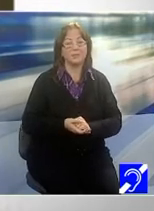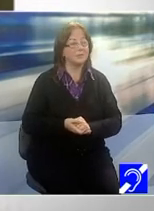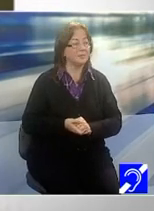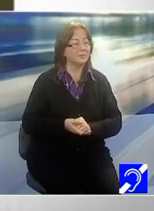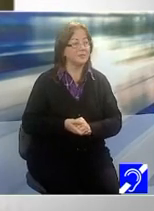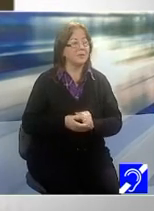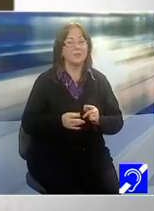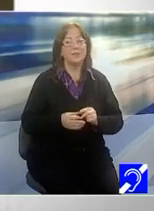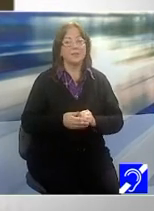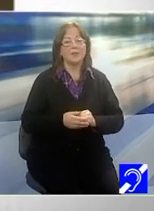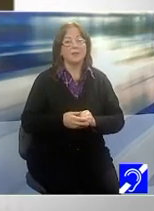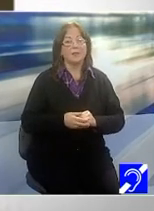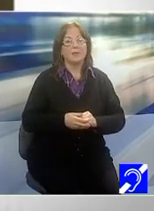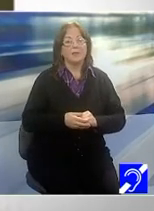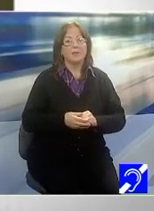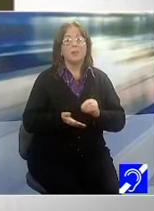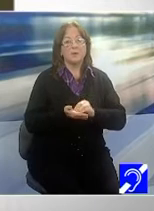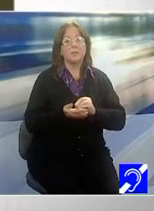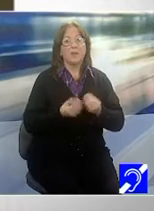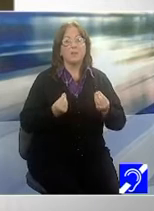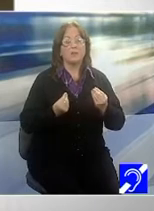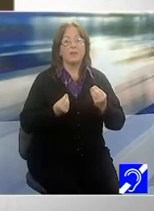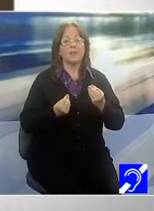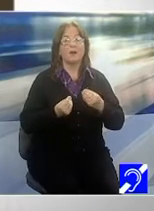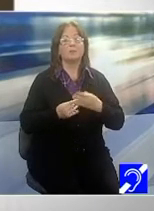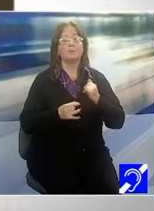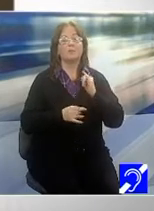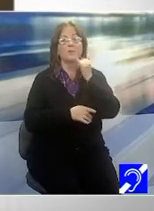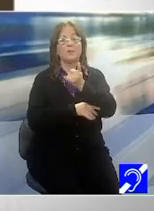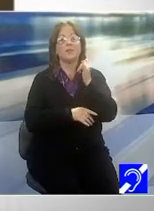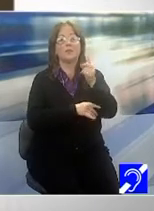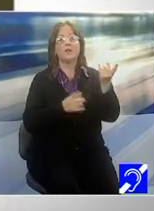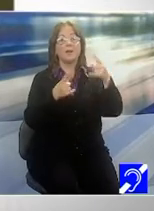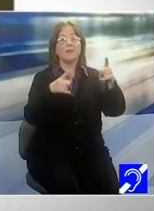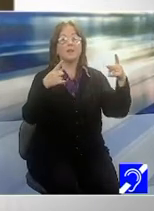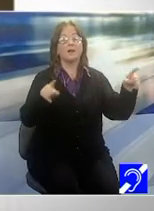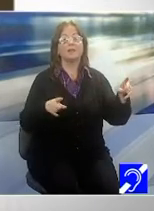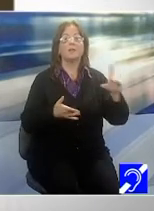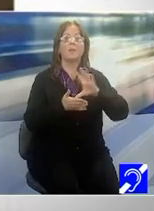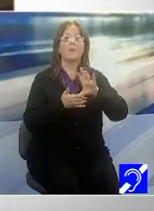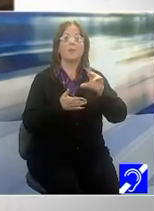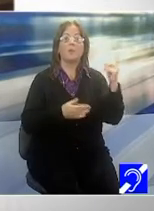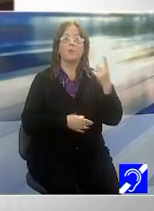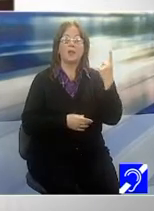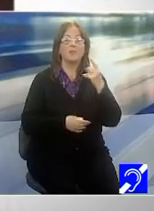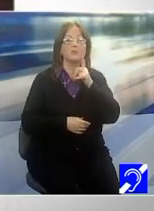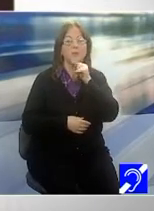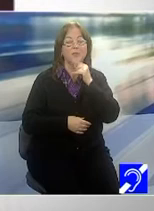Dar luăm în considerare și alte orașe unde nu avem cornere, dar unde oamenii ar fi interesați să vadă o astfel de expoziție.